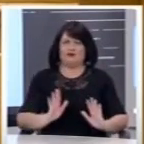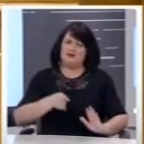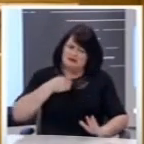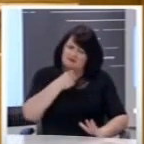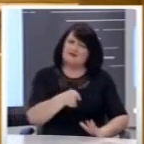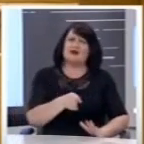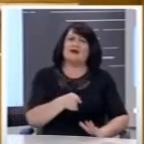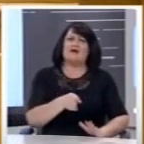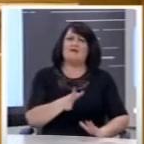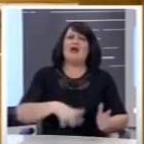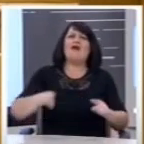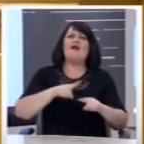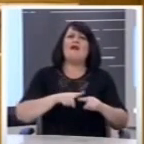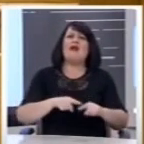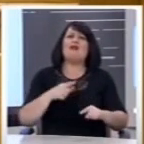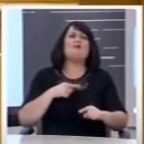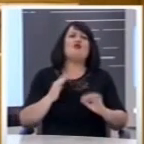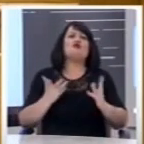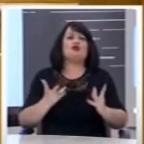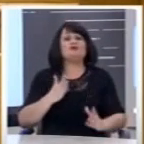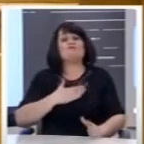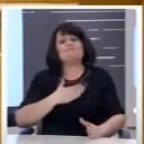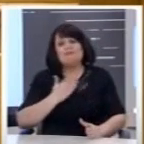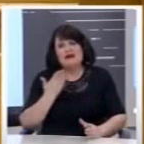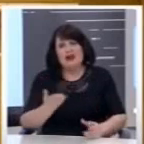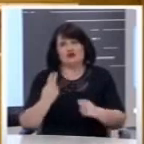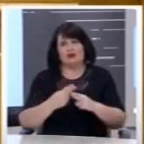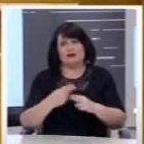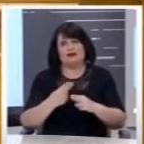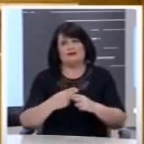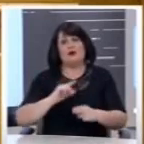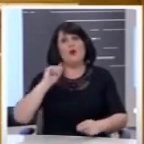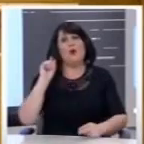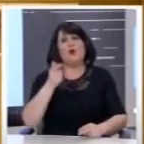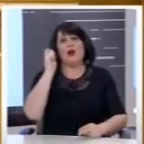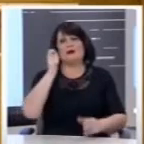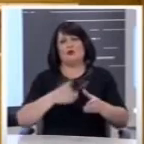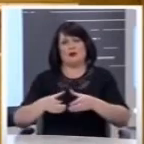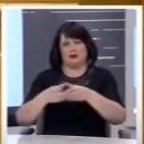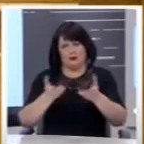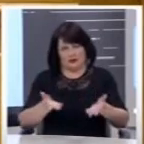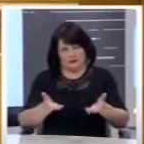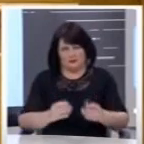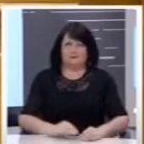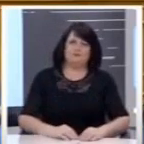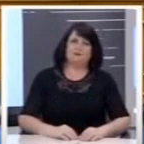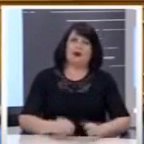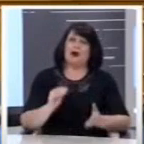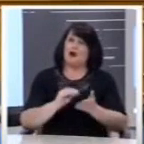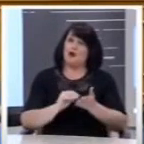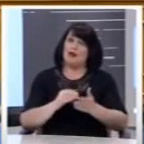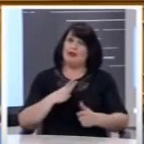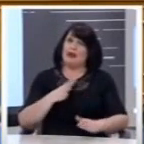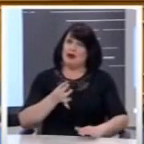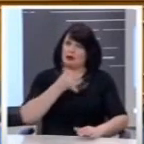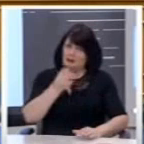βλέπει η πλειονότητα των Ελλήνων αυτή τη διαπραγμάτευση. Θέλω να τους ευχαριστήσω και επισήμως όλους από αυτό το βήμα. Επίσης θέλω